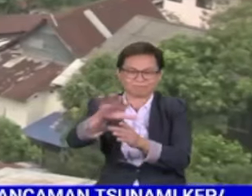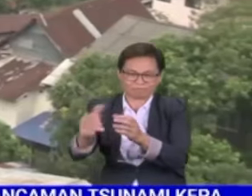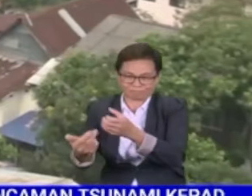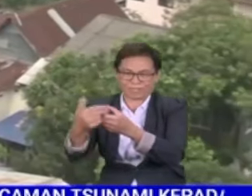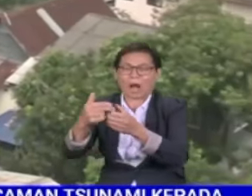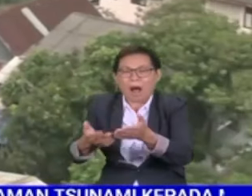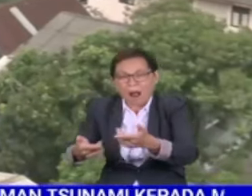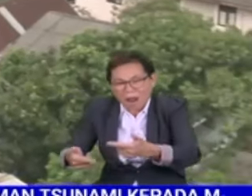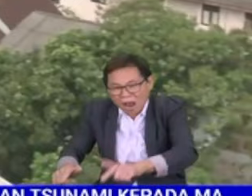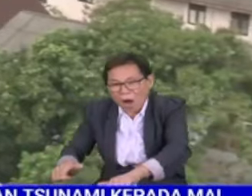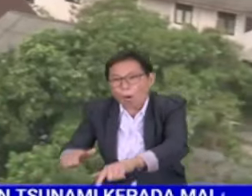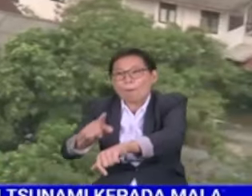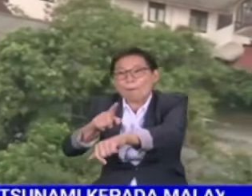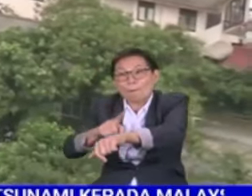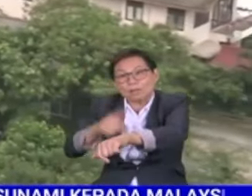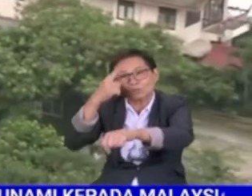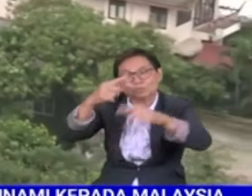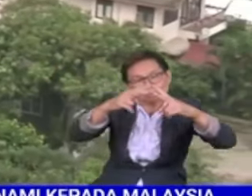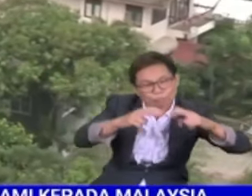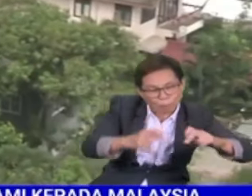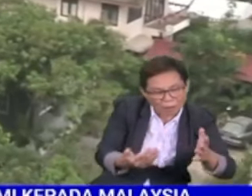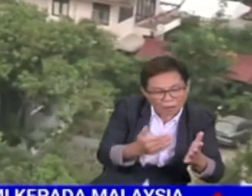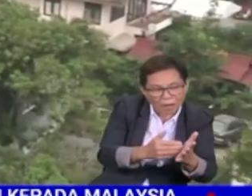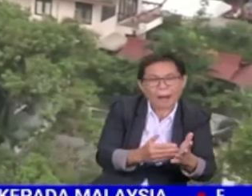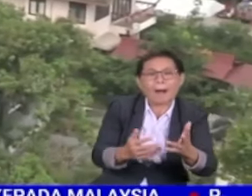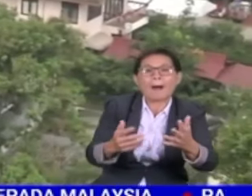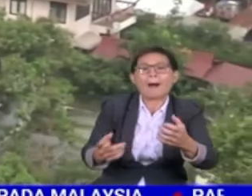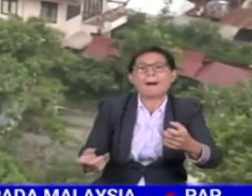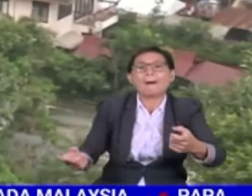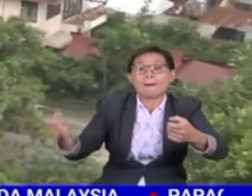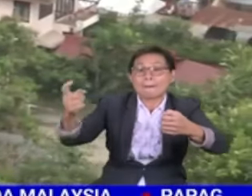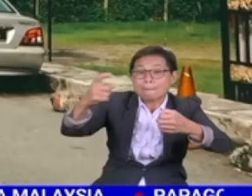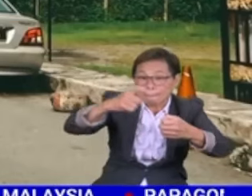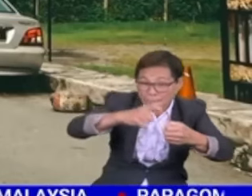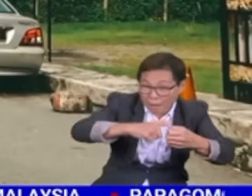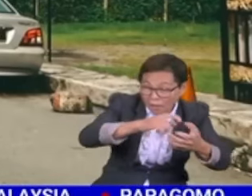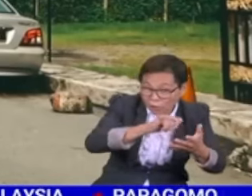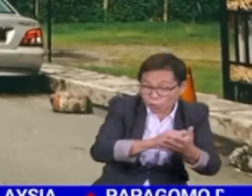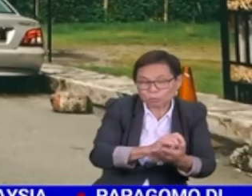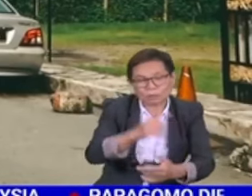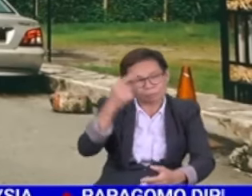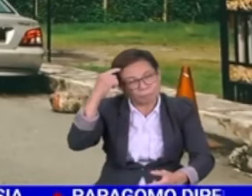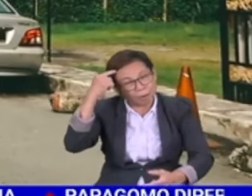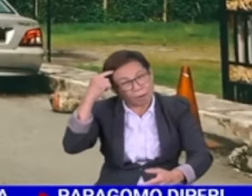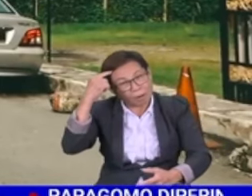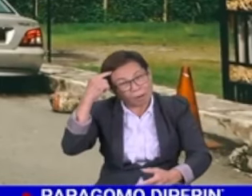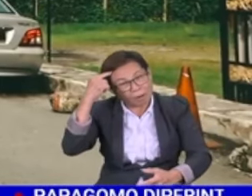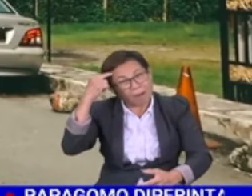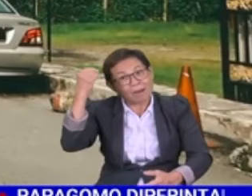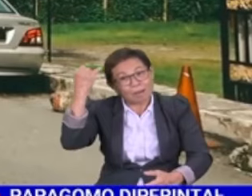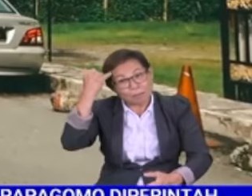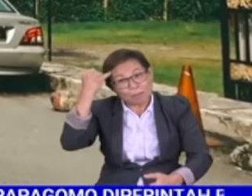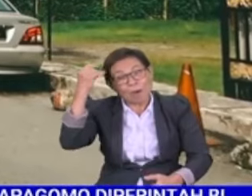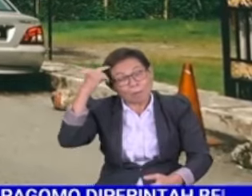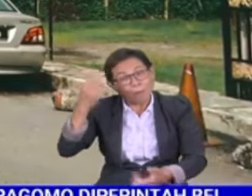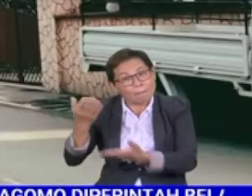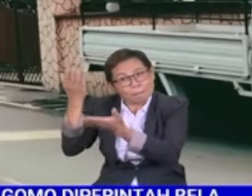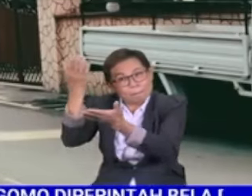meminta diberi ruang sepenuhnya untuk mengkaji semula isu tersebut dengan turut mengambil kira pandangan masyarakat di kampung